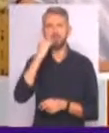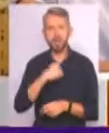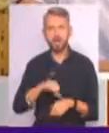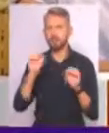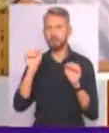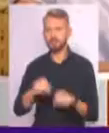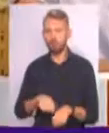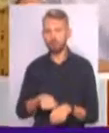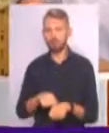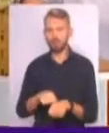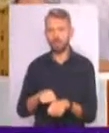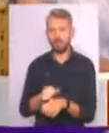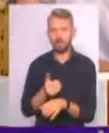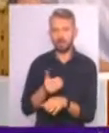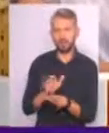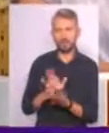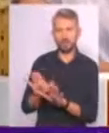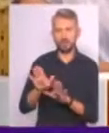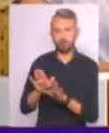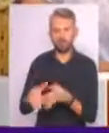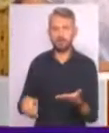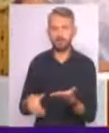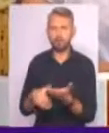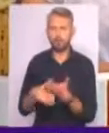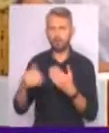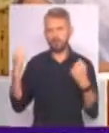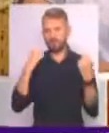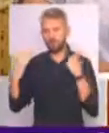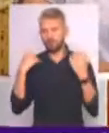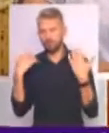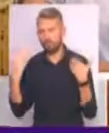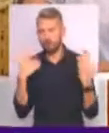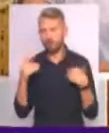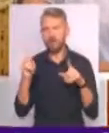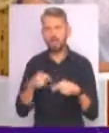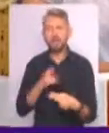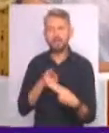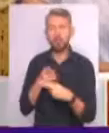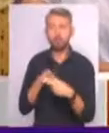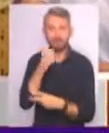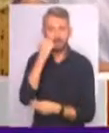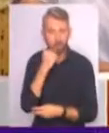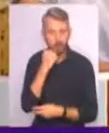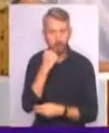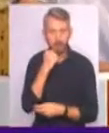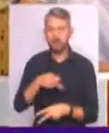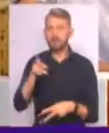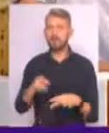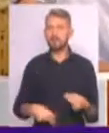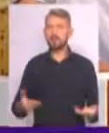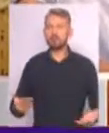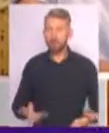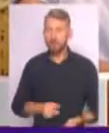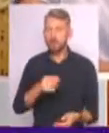можна відсунути, конечно, за допомогою фізичних вправ або навіть запобігти старості. В кінці життя